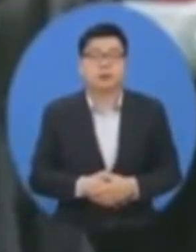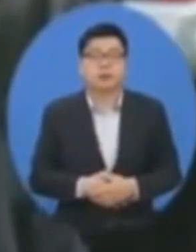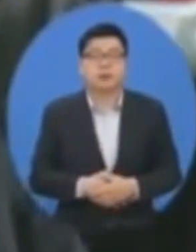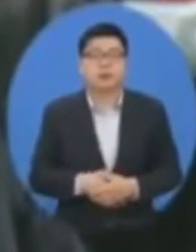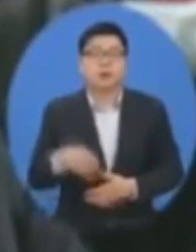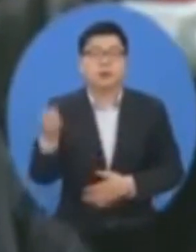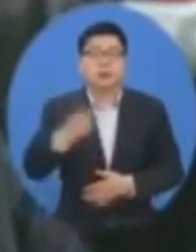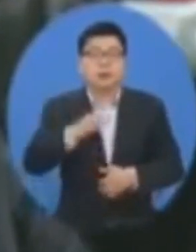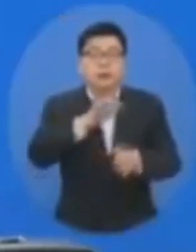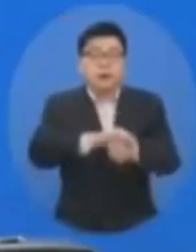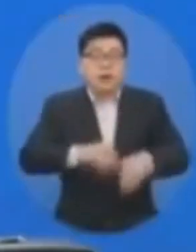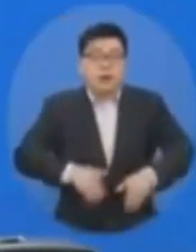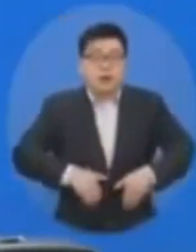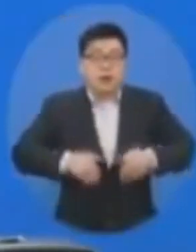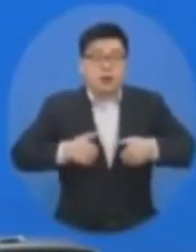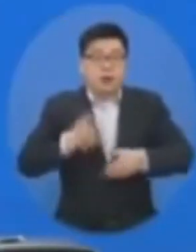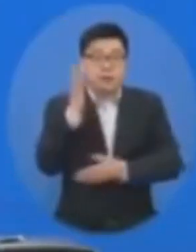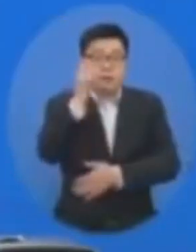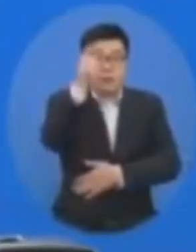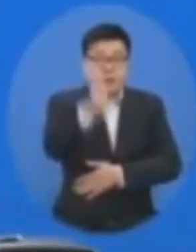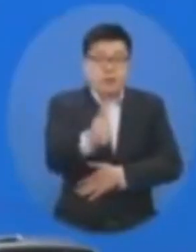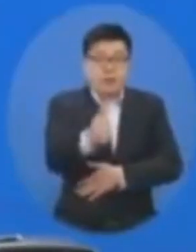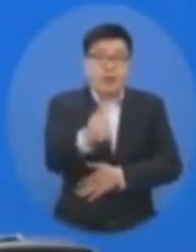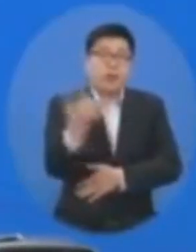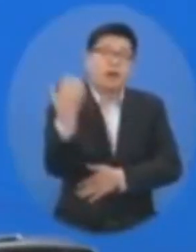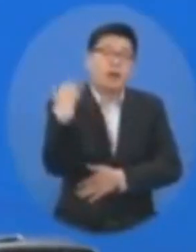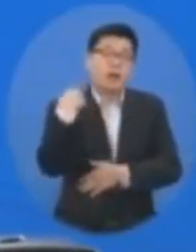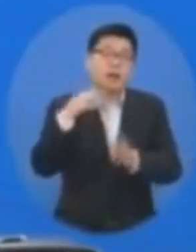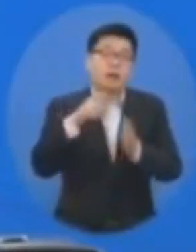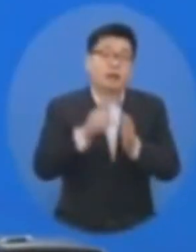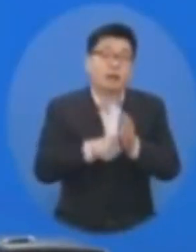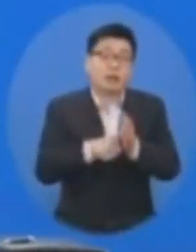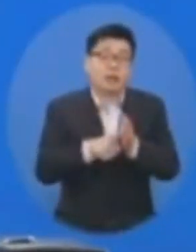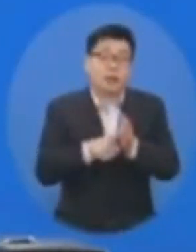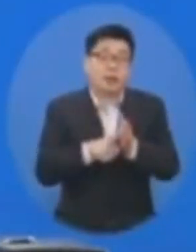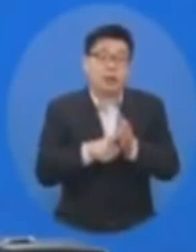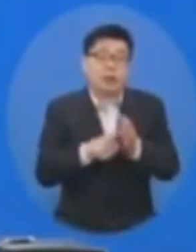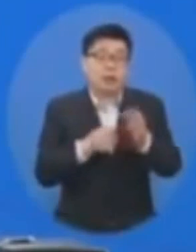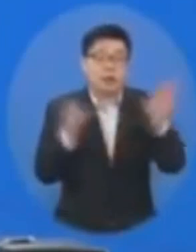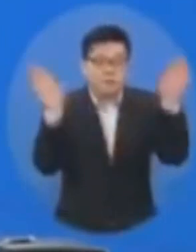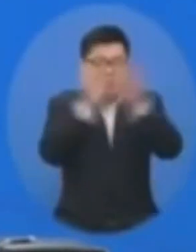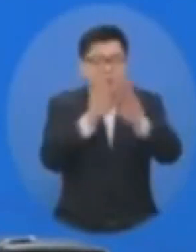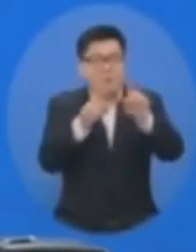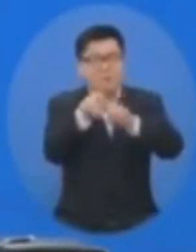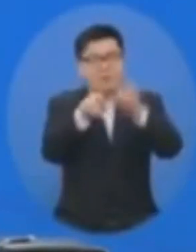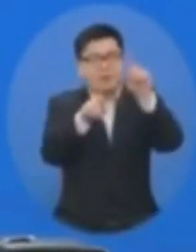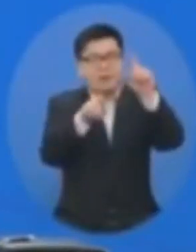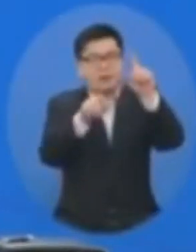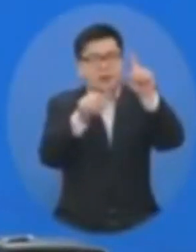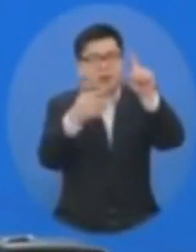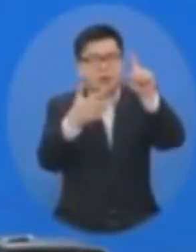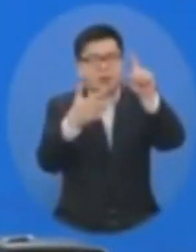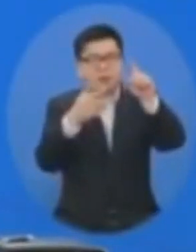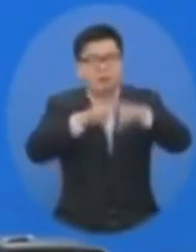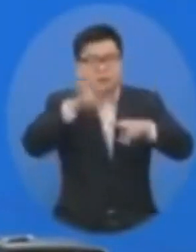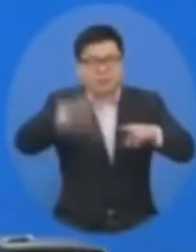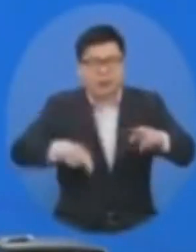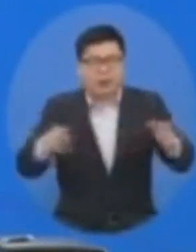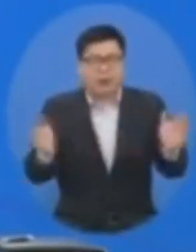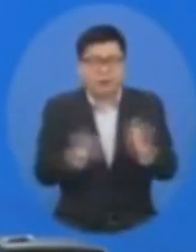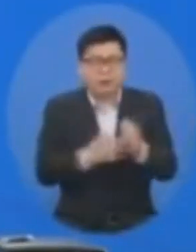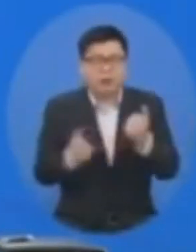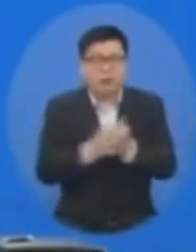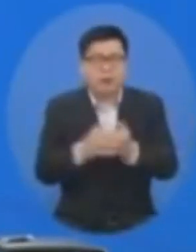네, 그리고 경남도지사직을 이제 시한 3분 전에 사퇴해서 보궐선거를 아예 할 수 없도록 원천 차단하셨는데